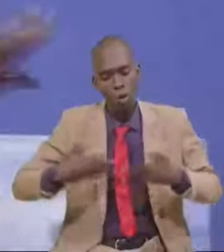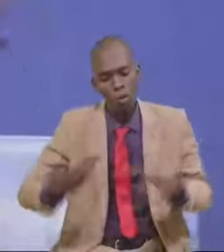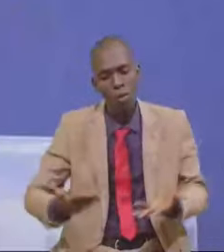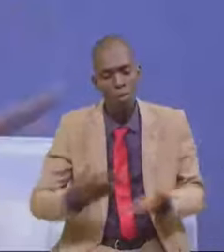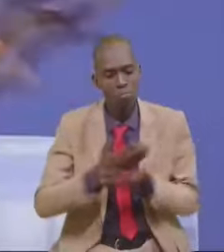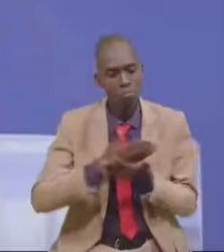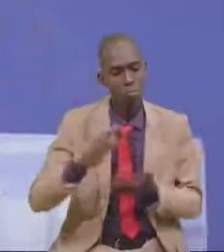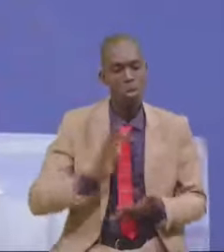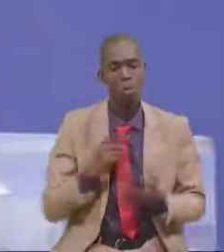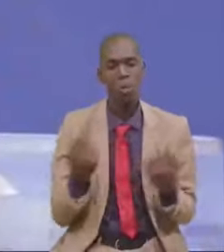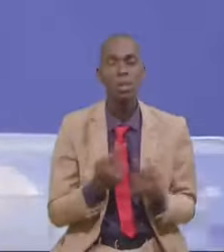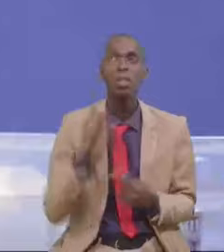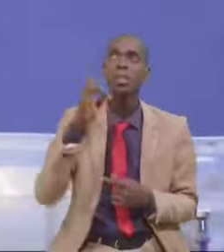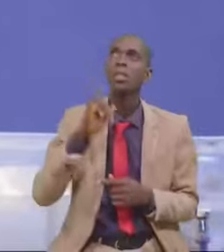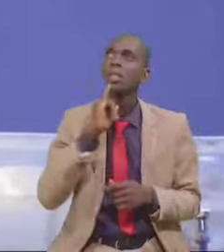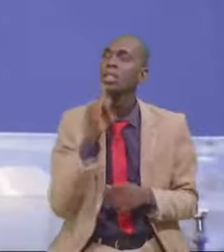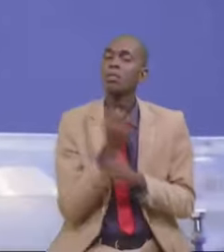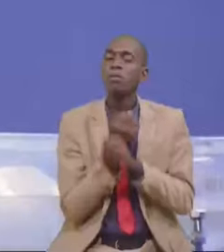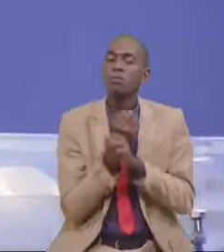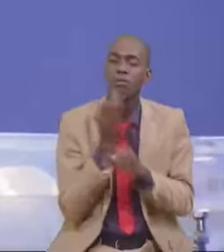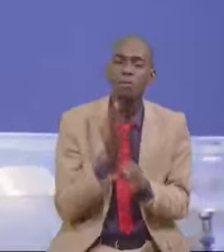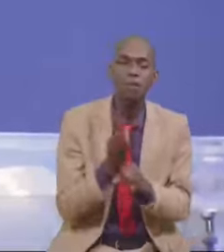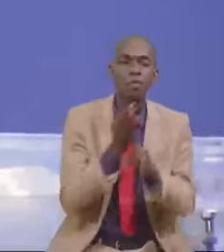il est juste et fidèle pour nous les pardonner